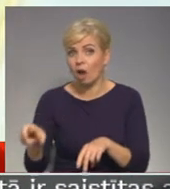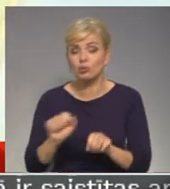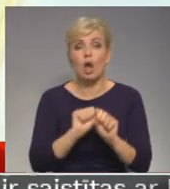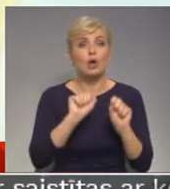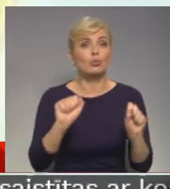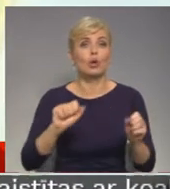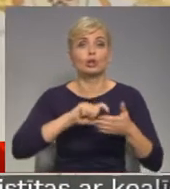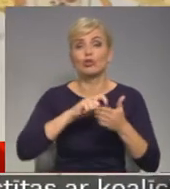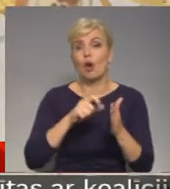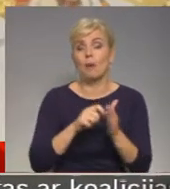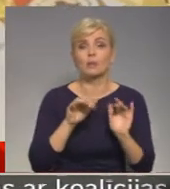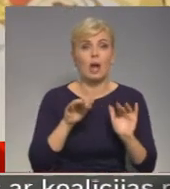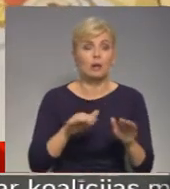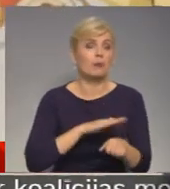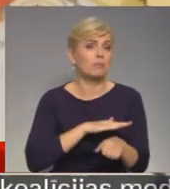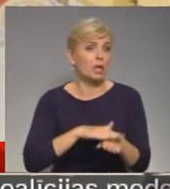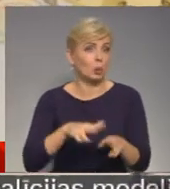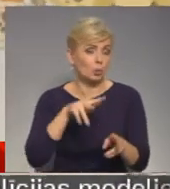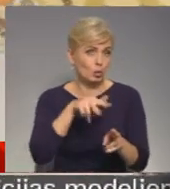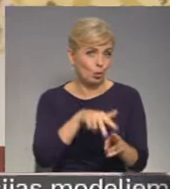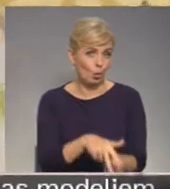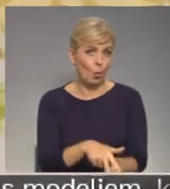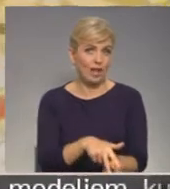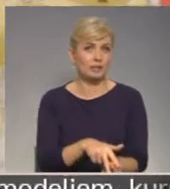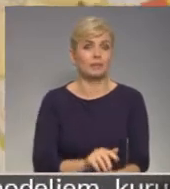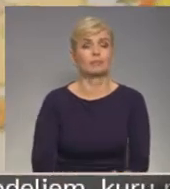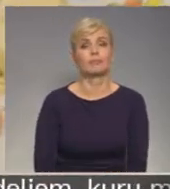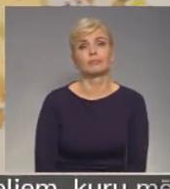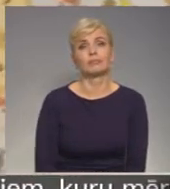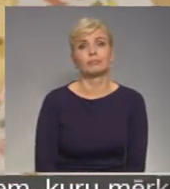nodrošinātu kabineta darbību uz pilnu slodzi. Sandra Zariņa, Kārlis Kumsārs, Vidzemes televīzija.